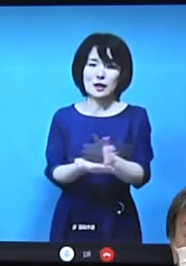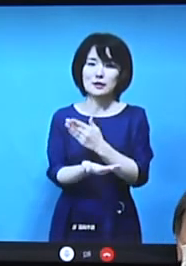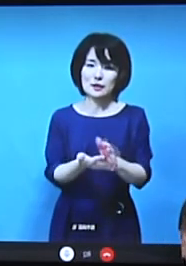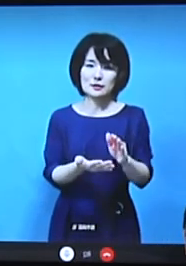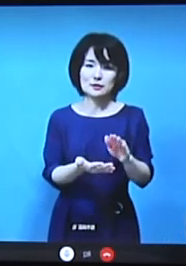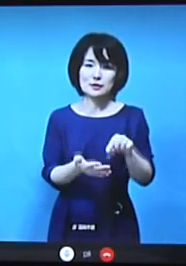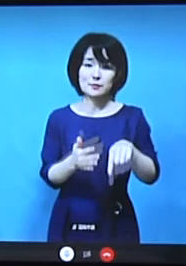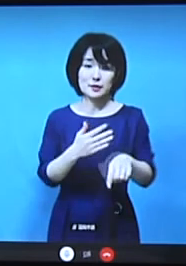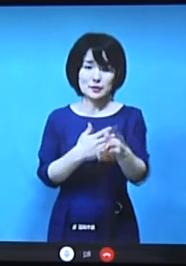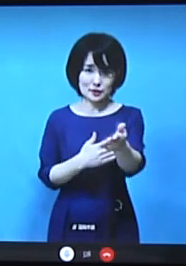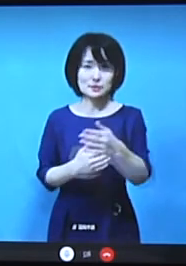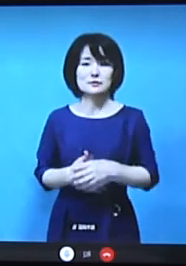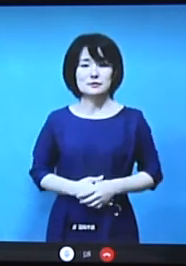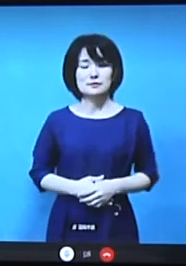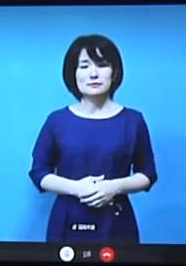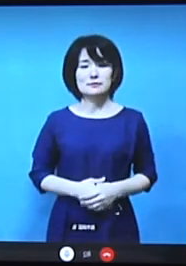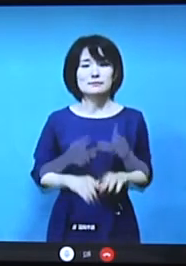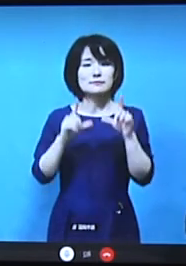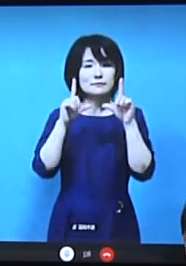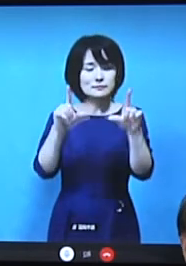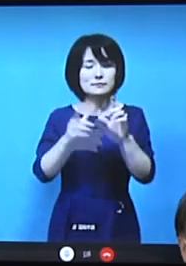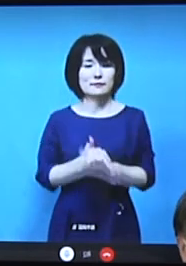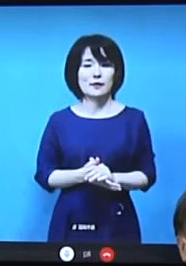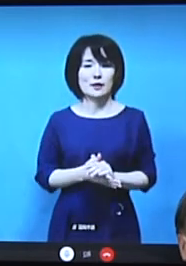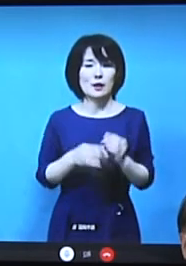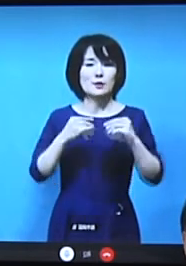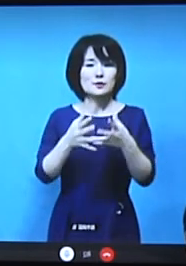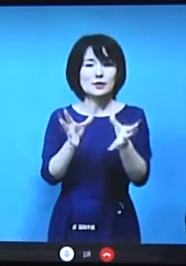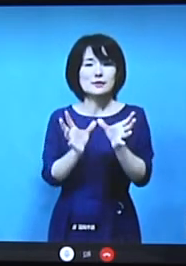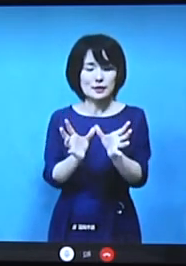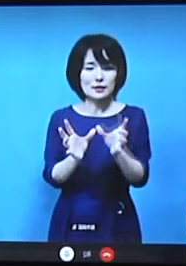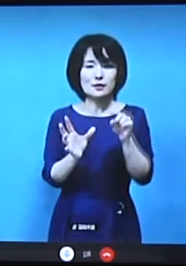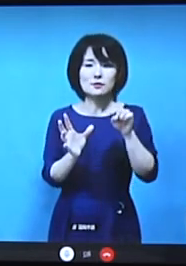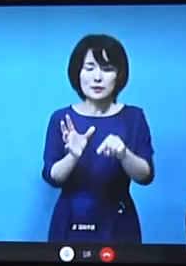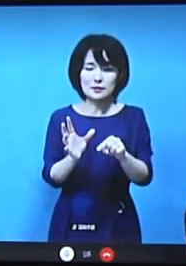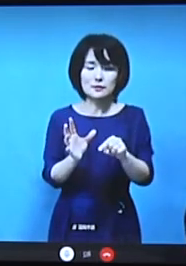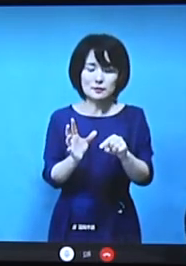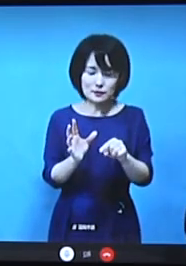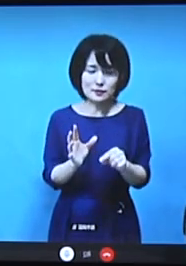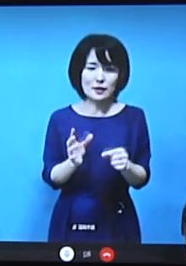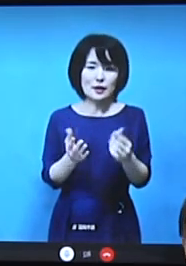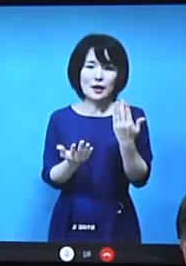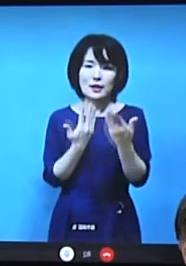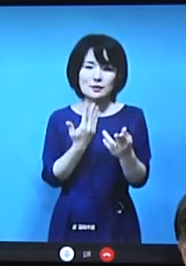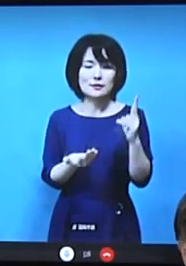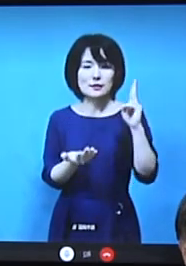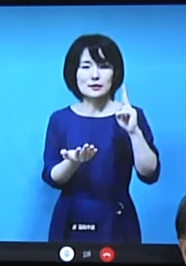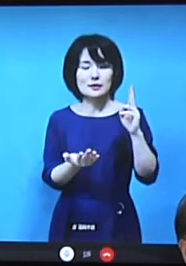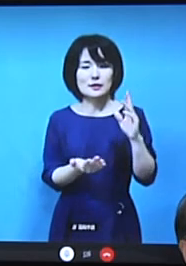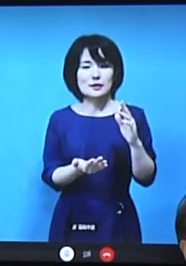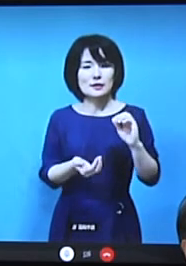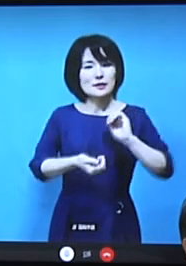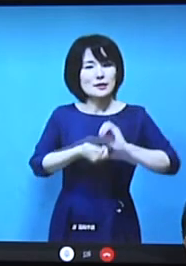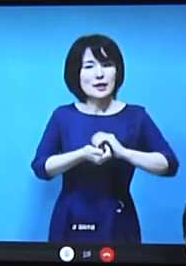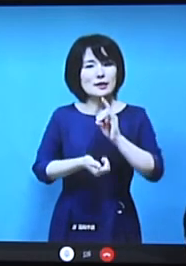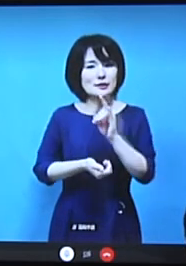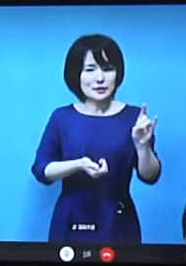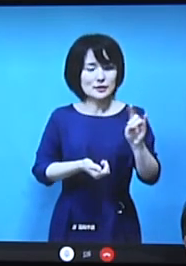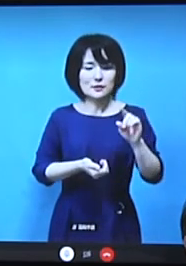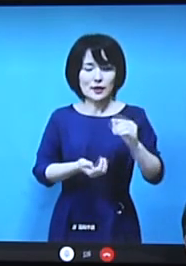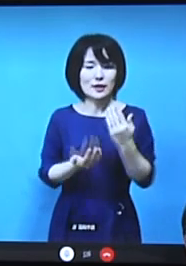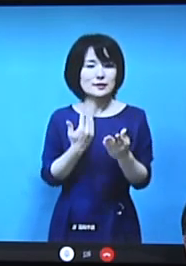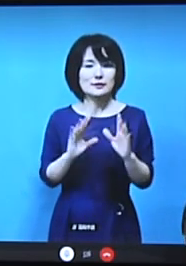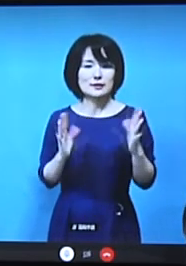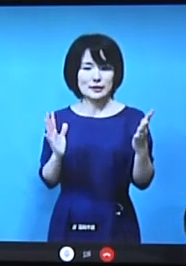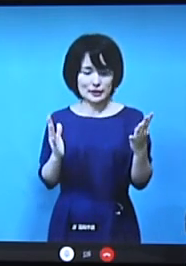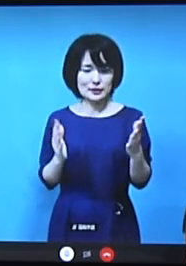クラスターについてですね、どのようなものがクラスターかということで明確な定義はありません。5名程度の患者の集団あるいは集